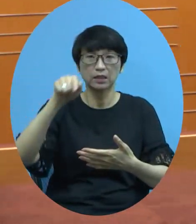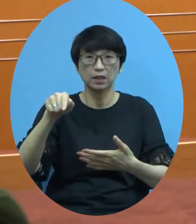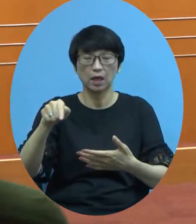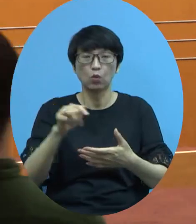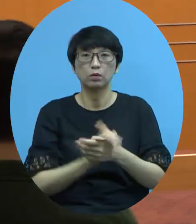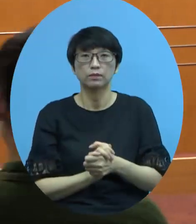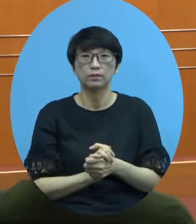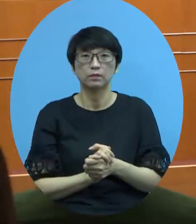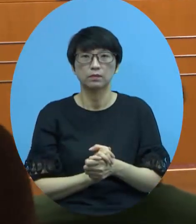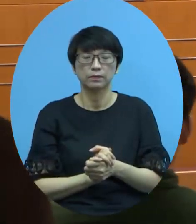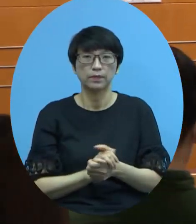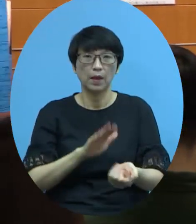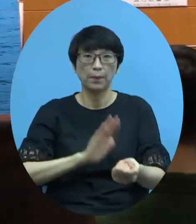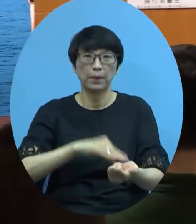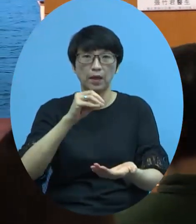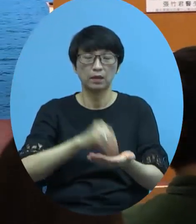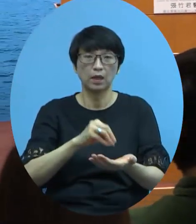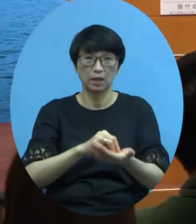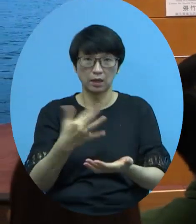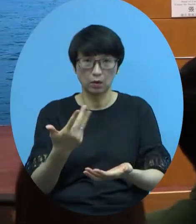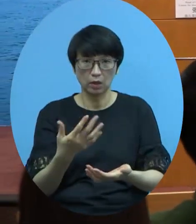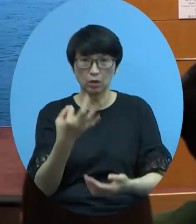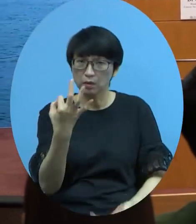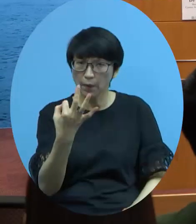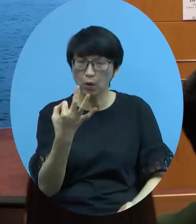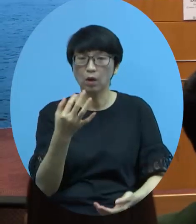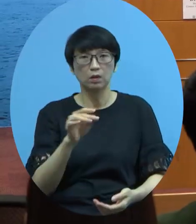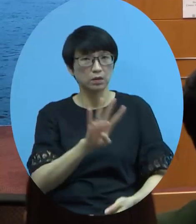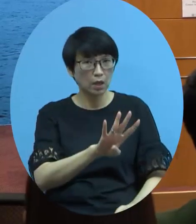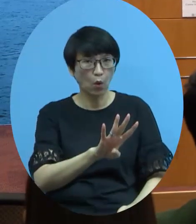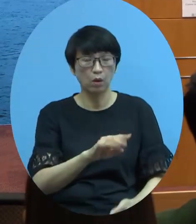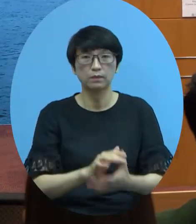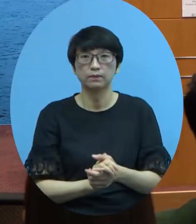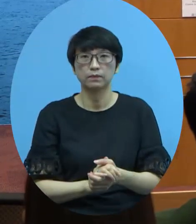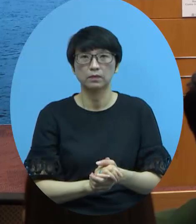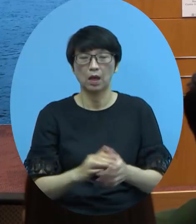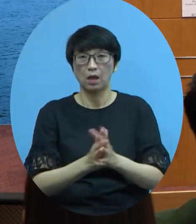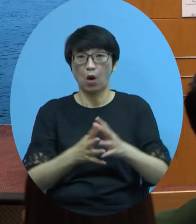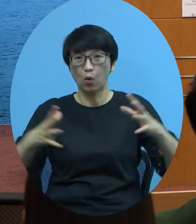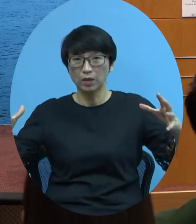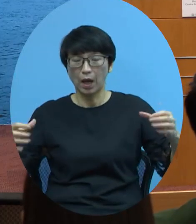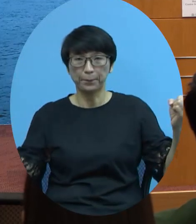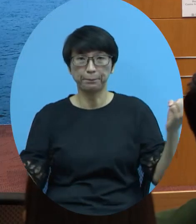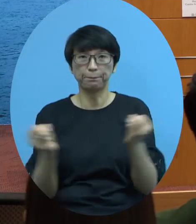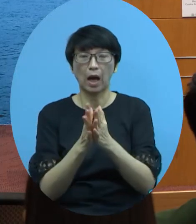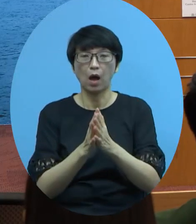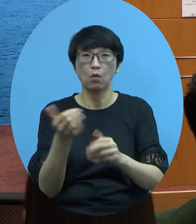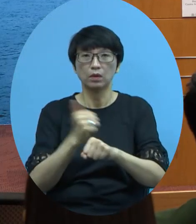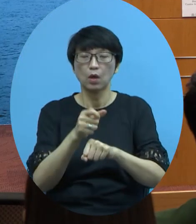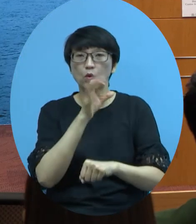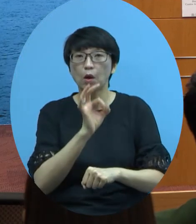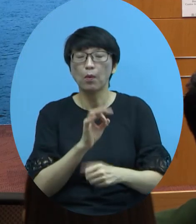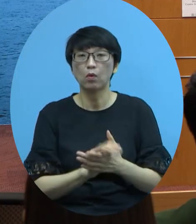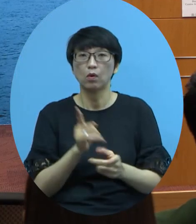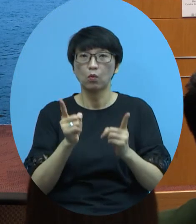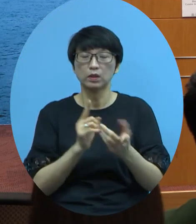多個確診嘅個案啦？係咪有3個定4個？即係有冇一個大規模嘅爆發嘅可能性喺入邊咧？會唔會